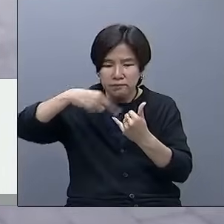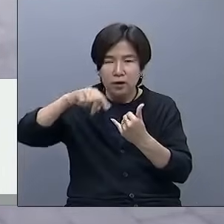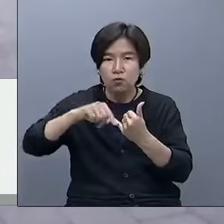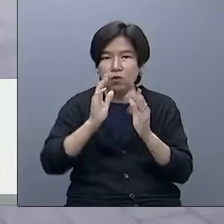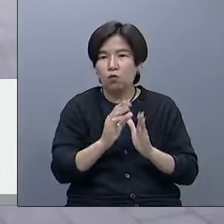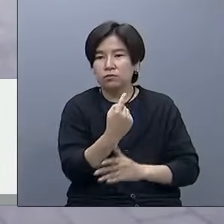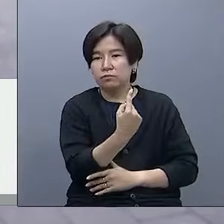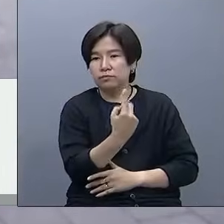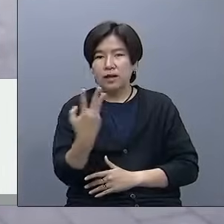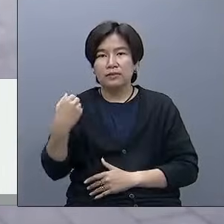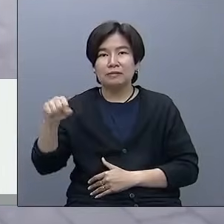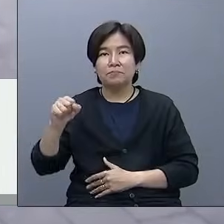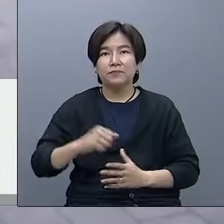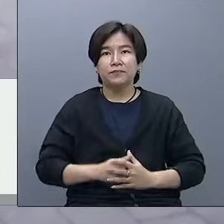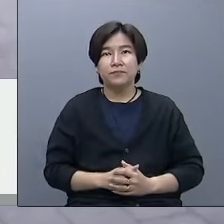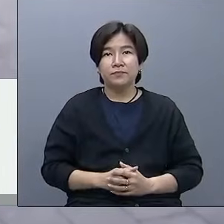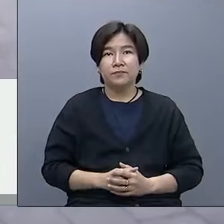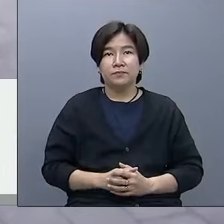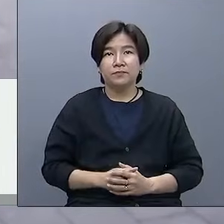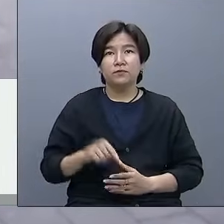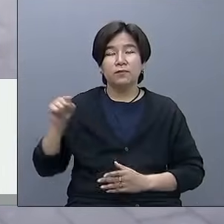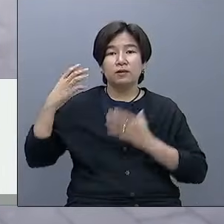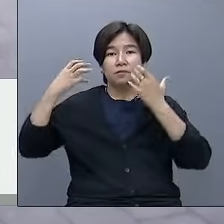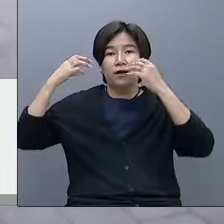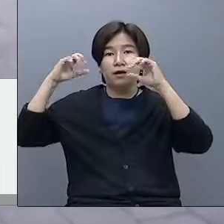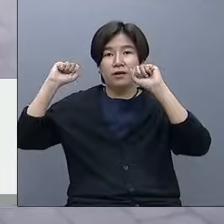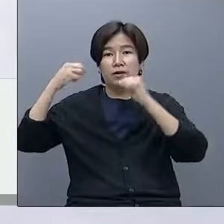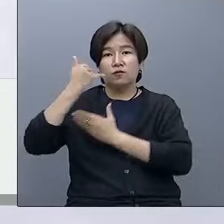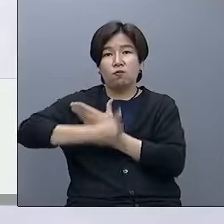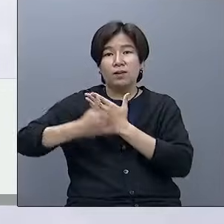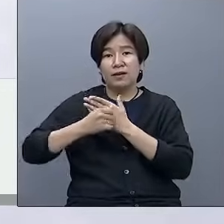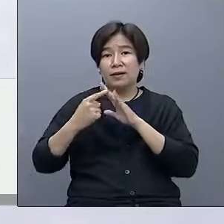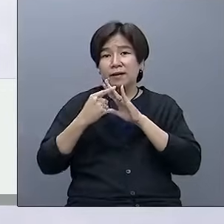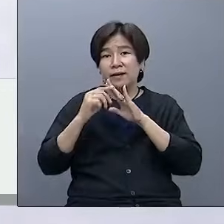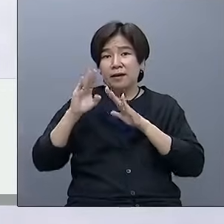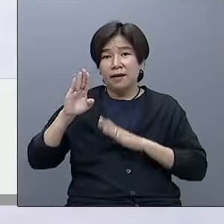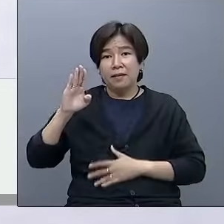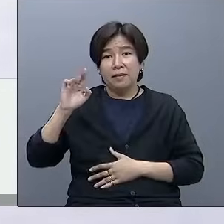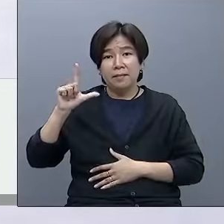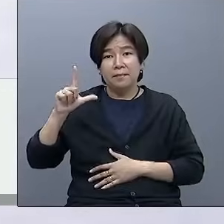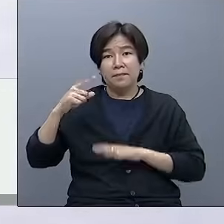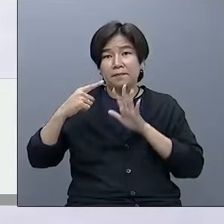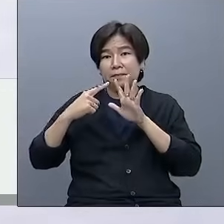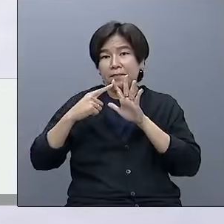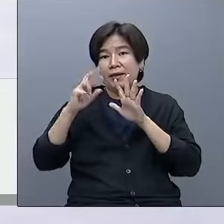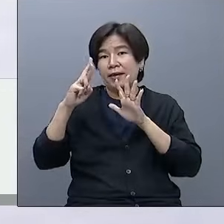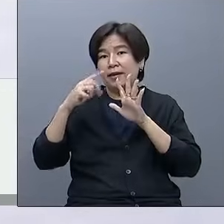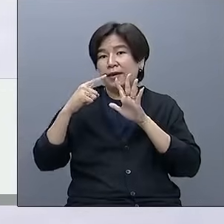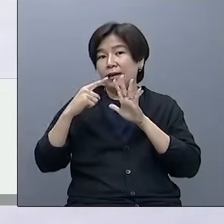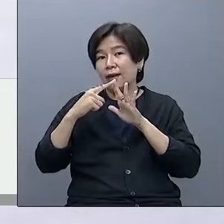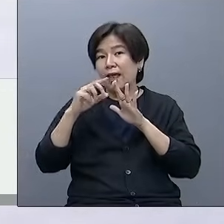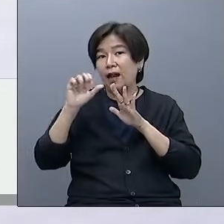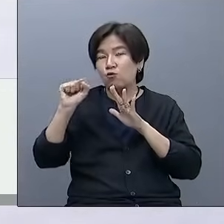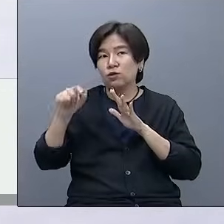ขณะที่อเล็กซานเดอร์ลูคาเชนโกประธานาธิบดีเบลารุสระบุว่าเคยเตือนพริโกชินและดิมิทรีอุ